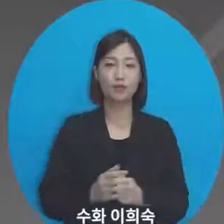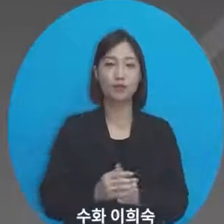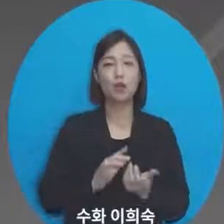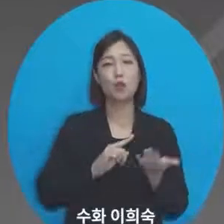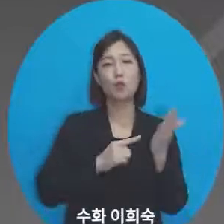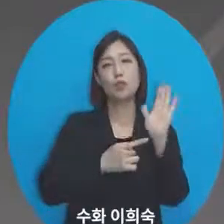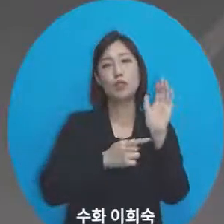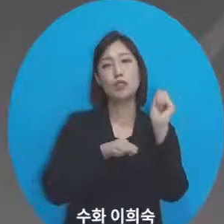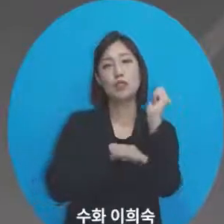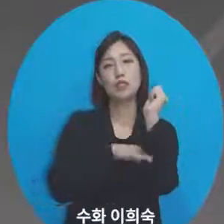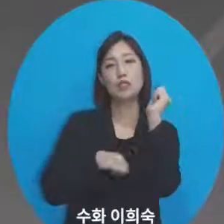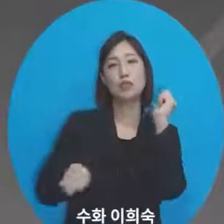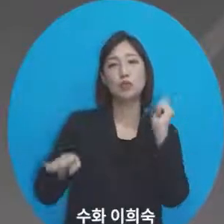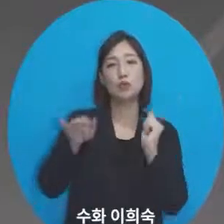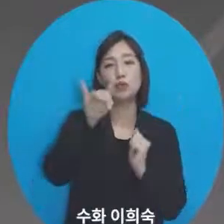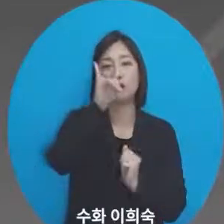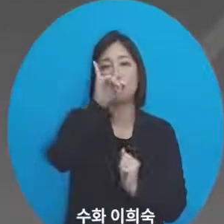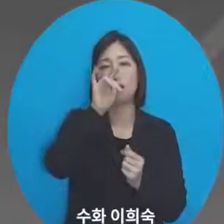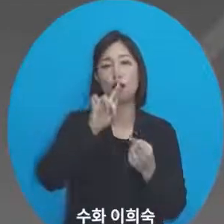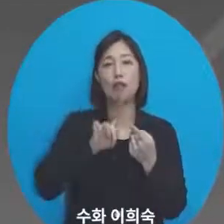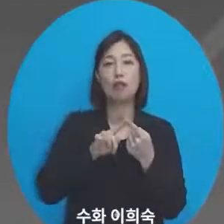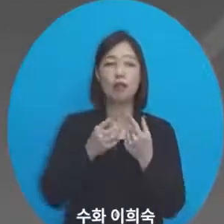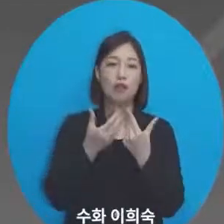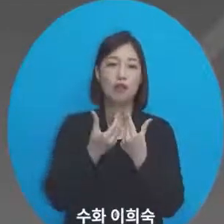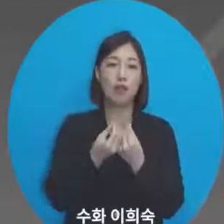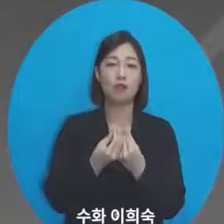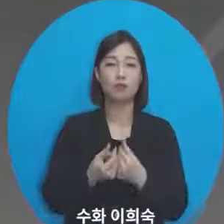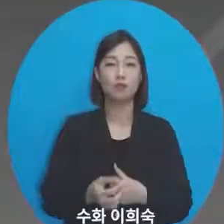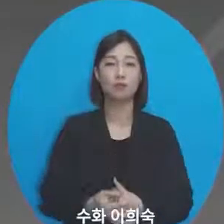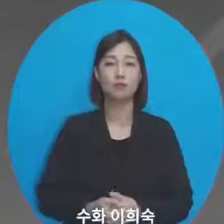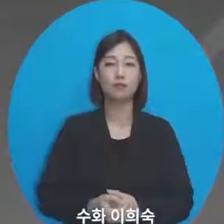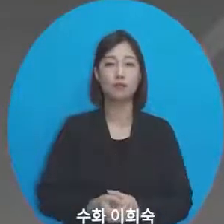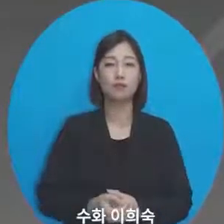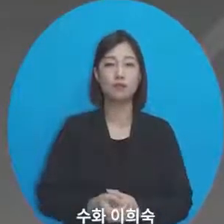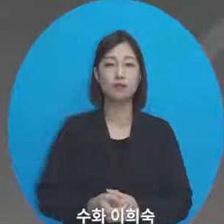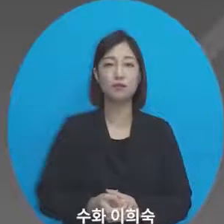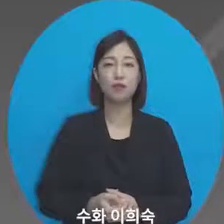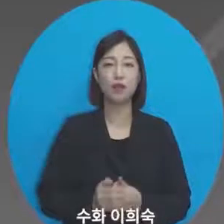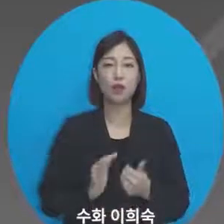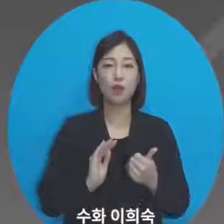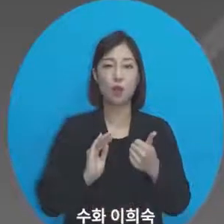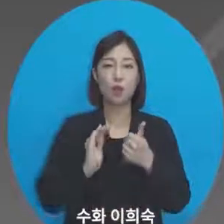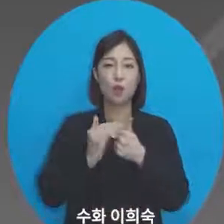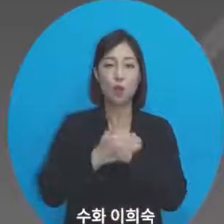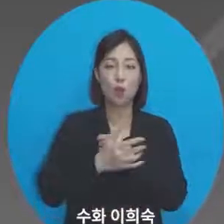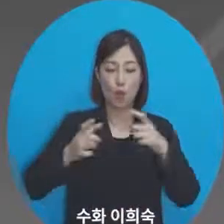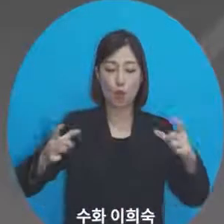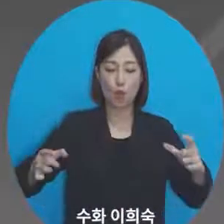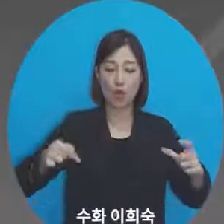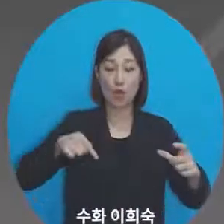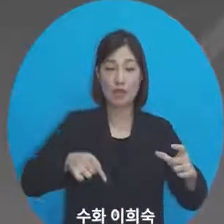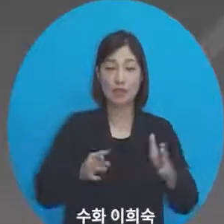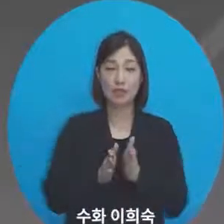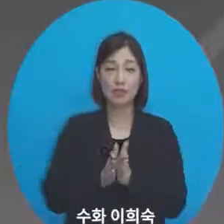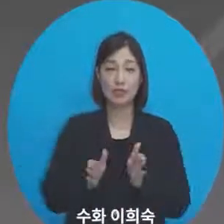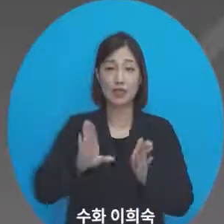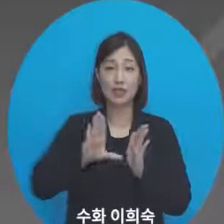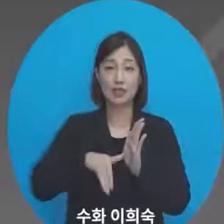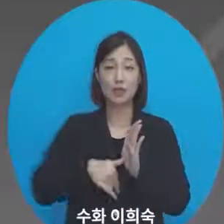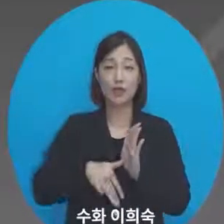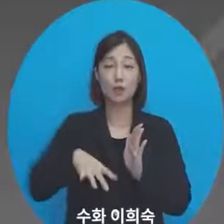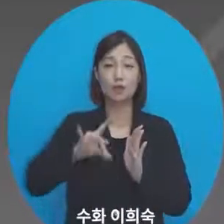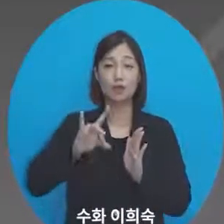기준을 보여주고 있는 것인데요. 보호구역의 시작점에 설치하도록 하고 있고요. 운전자가 인지하기